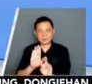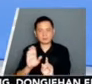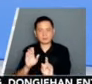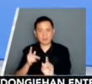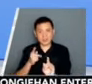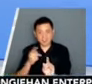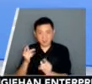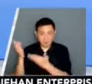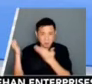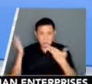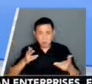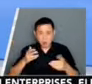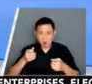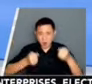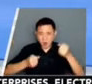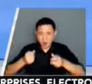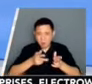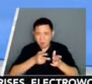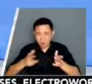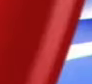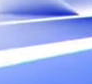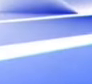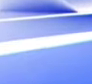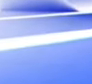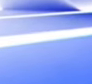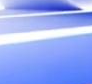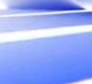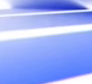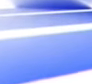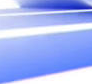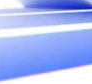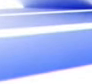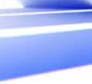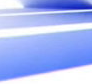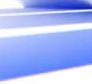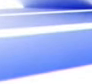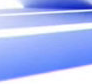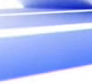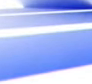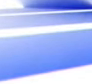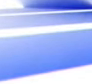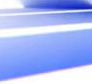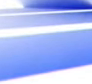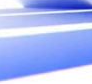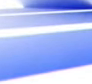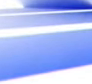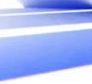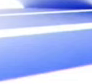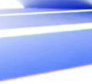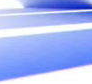roon sa Ulat on the Spot ni Kent Abregana ng GMA Regional TV. Kent?